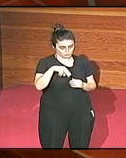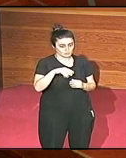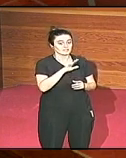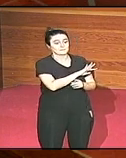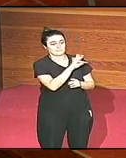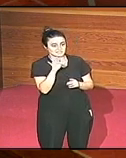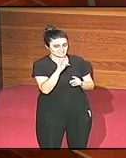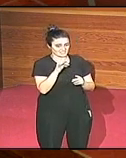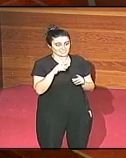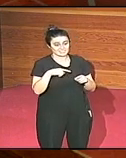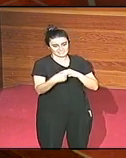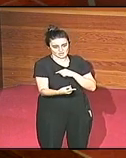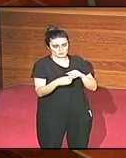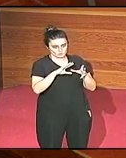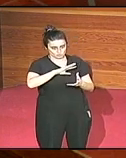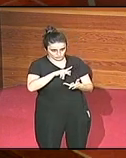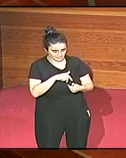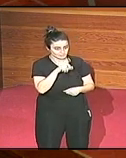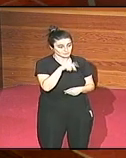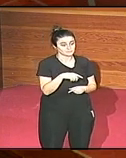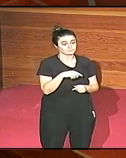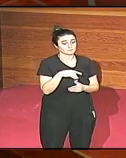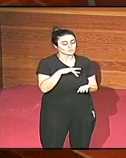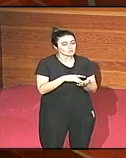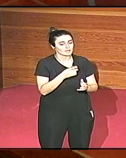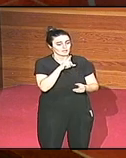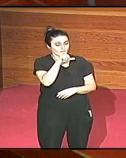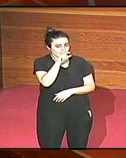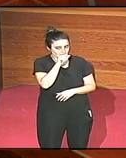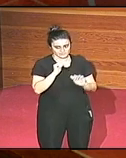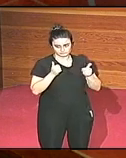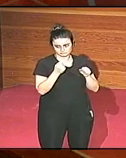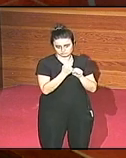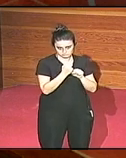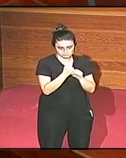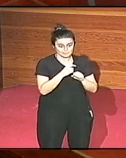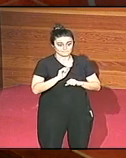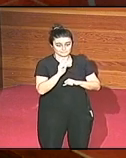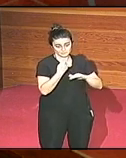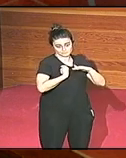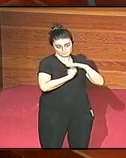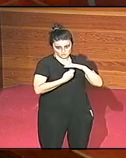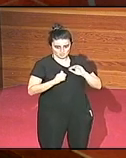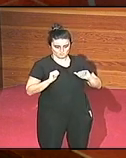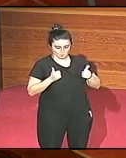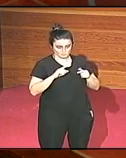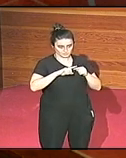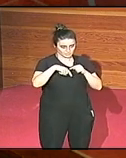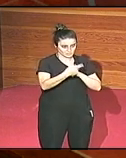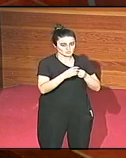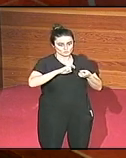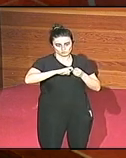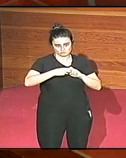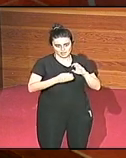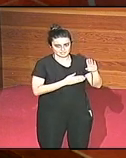1988-tik EITB-rentzat lan egin du, hasieran irrati kazetari gisa Gasteizen eta ondoren korrespontsal bezala Bruselan.